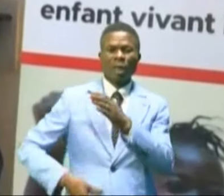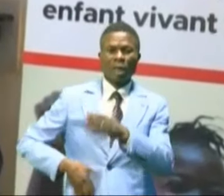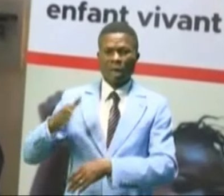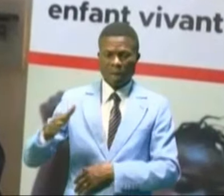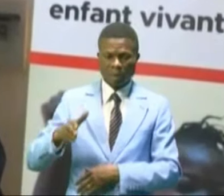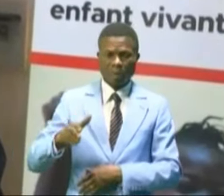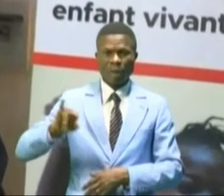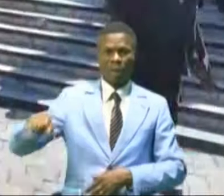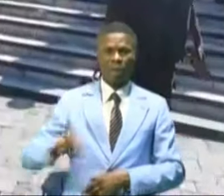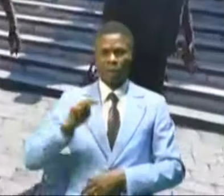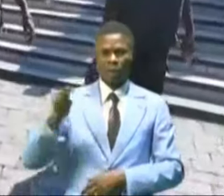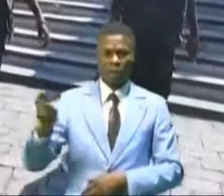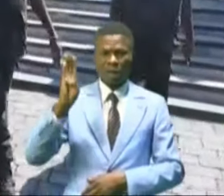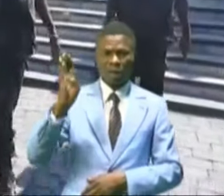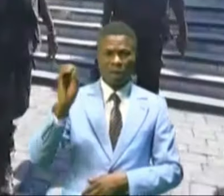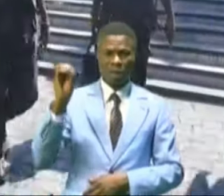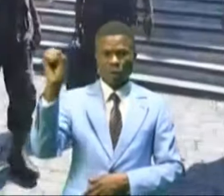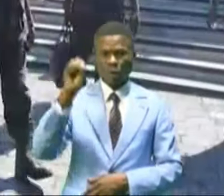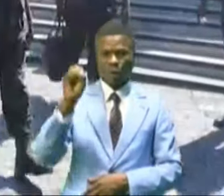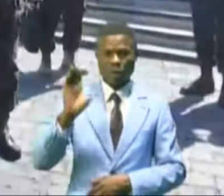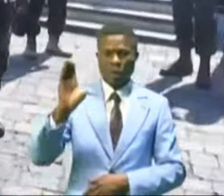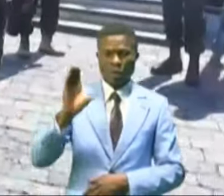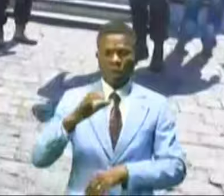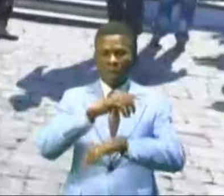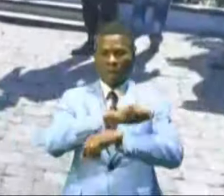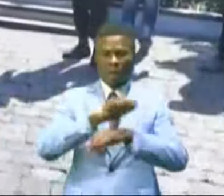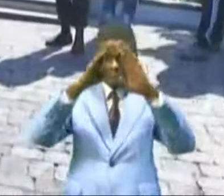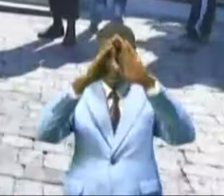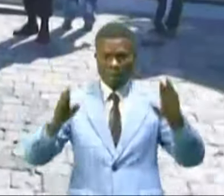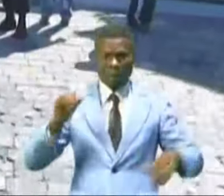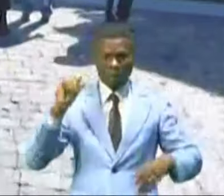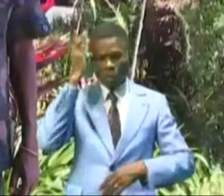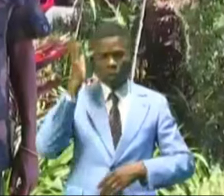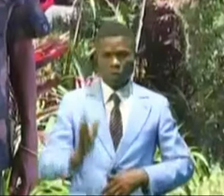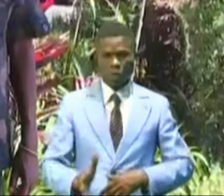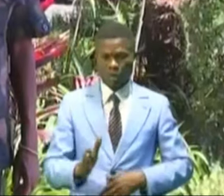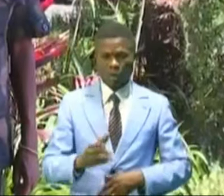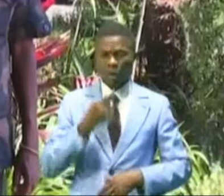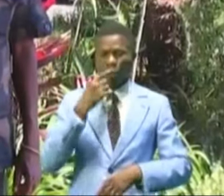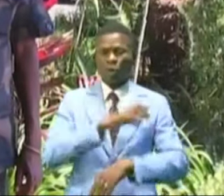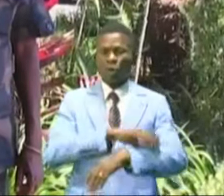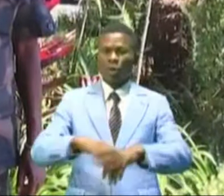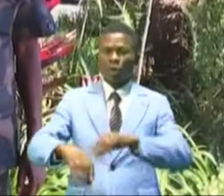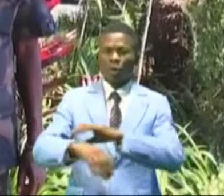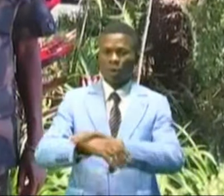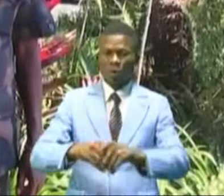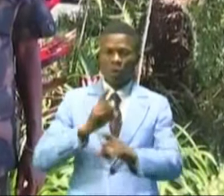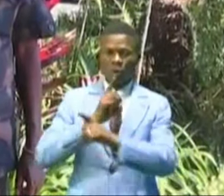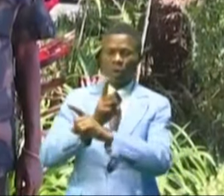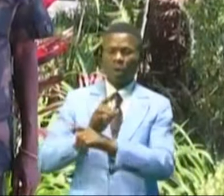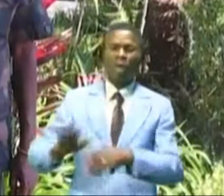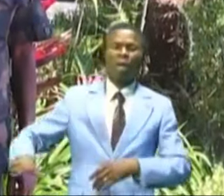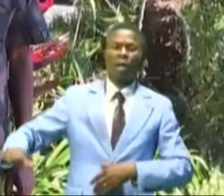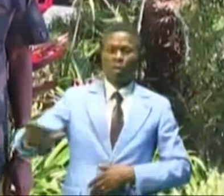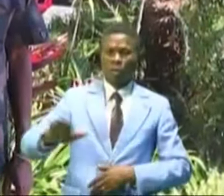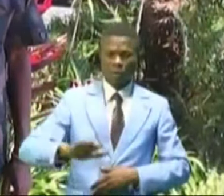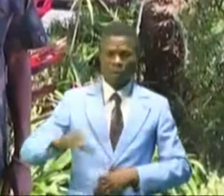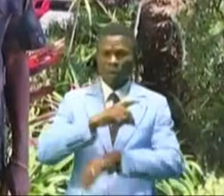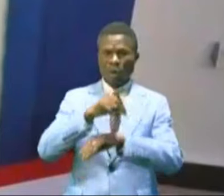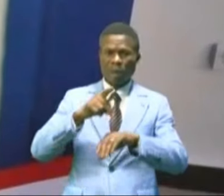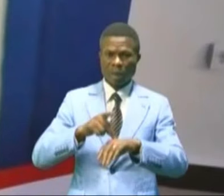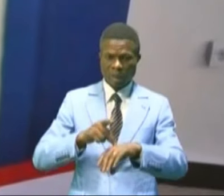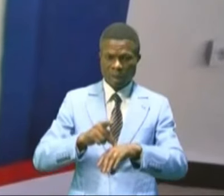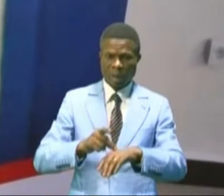Bahala, en la résidence officielle du gouverneur. Il a exprimé son message de compassion pour la défense de la patrie en cette période de